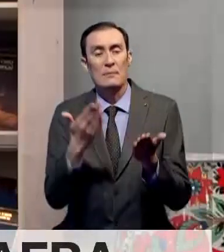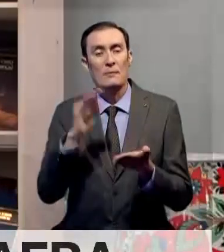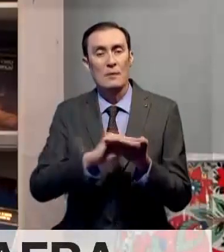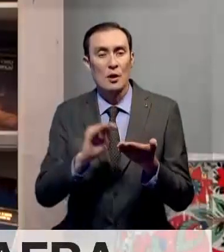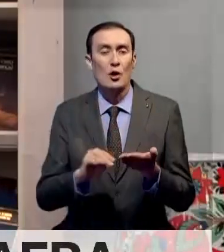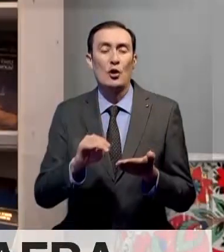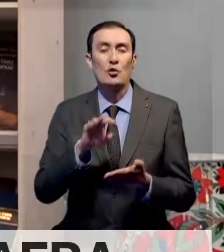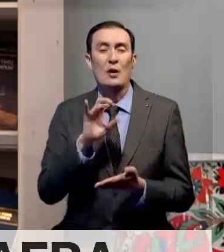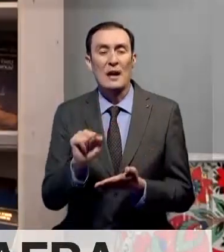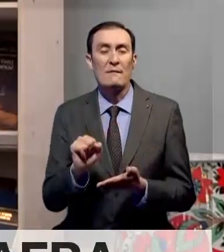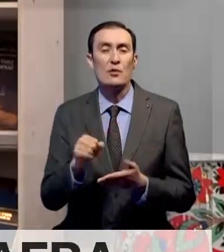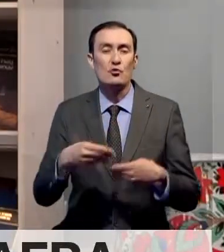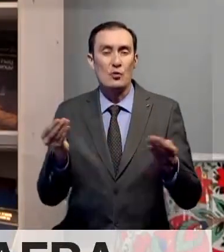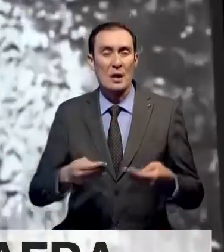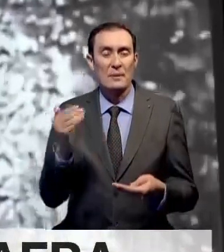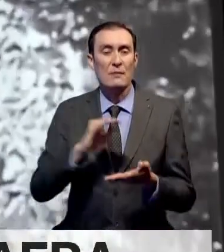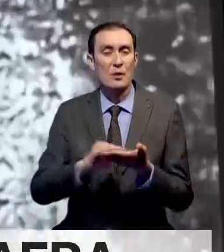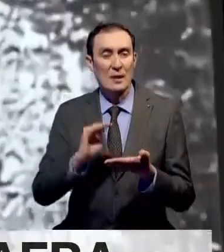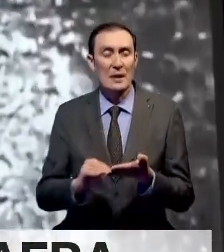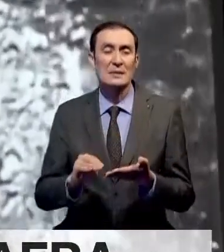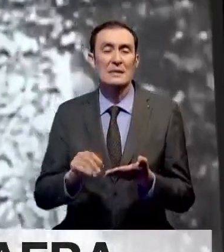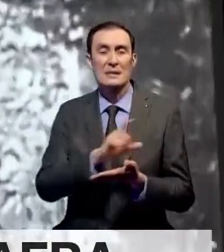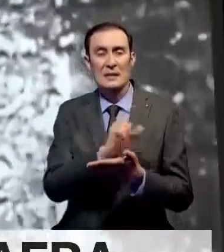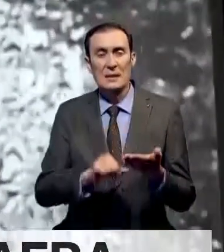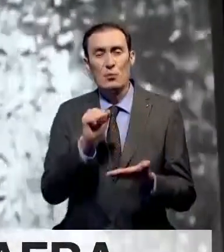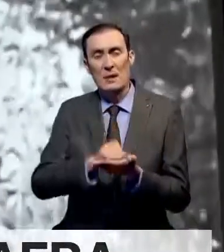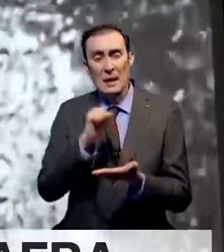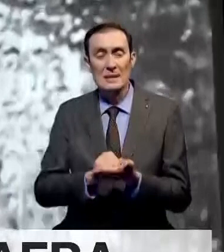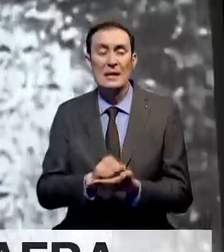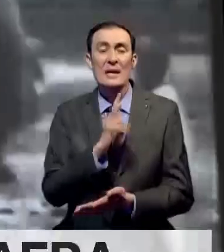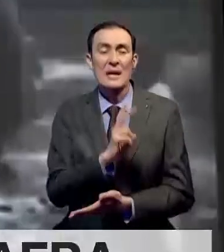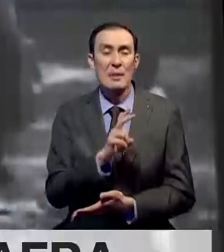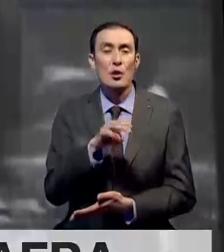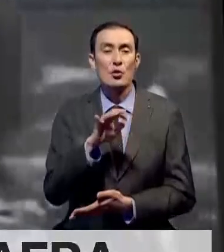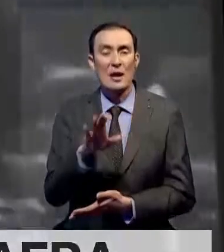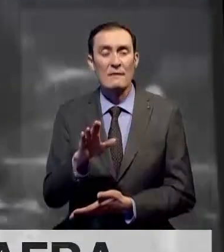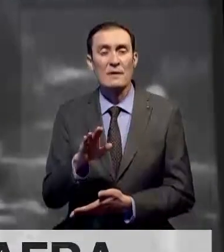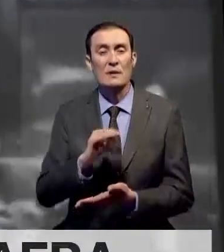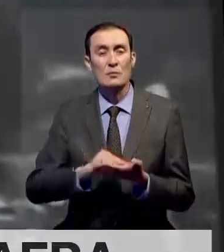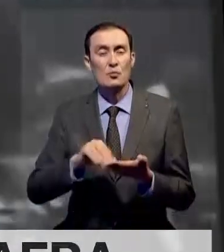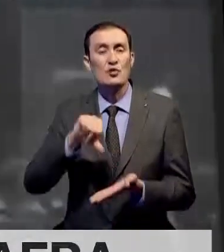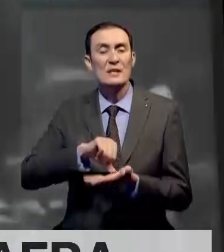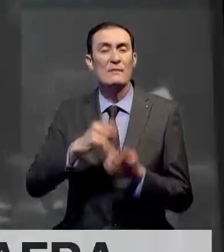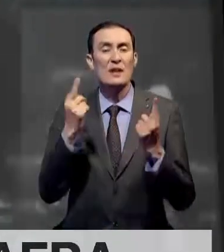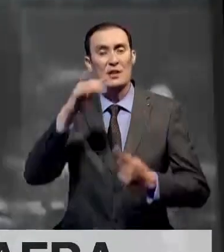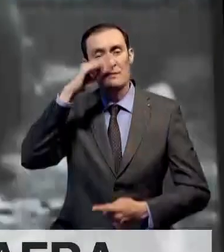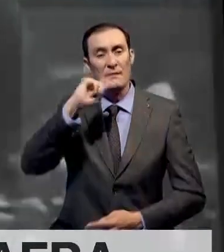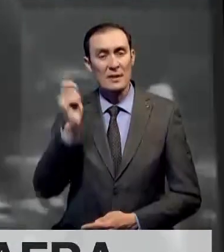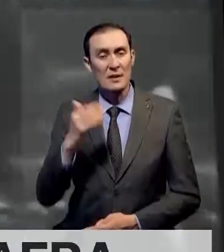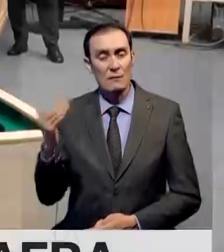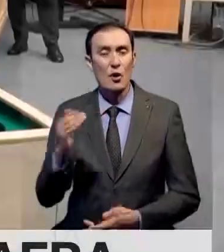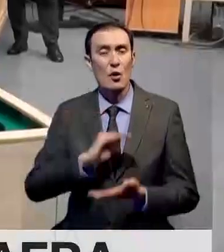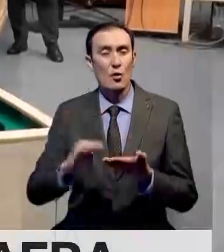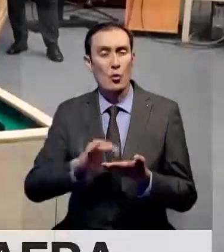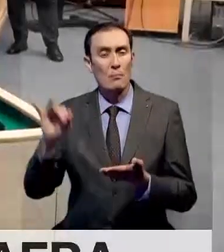Токаева, журналы, изданные под его редакцией, статьи, публикации. Кемель Токаев – драматург, участник Великой Отечественной войны, его